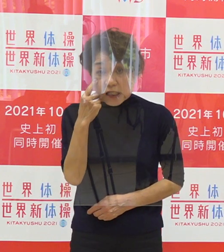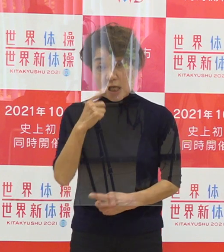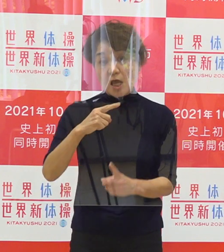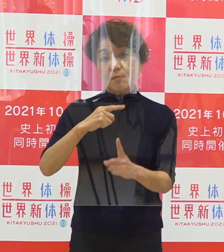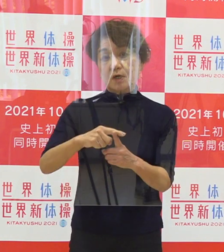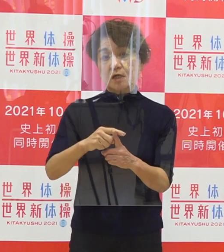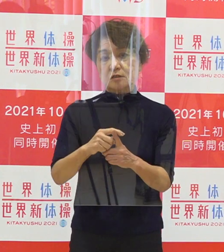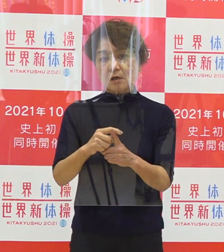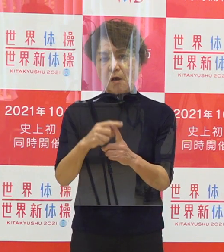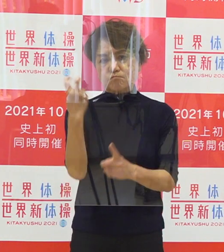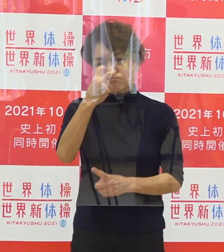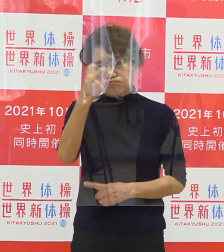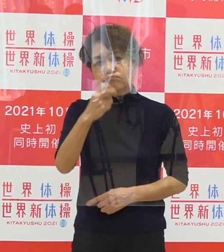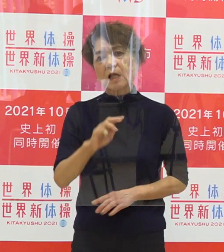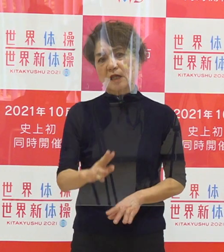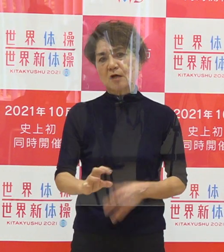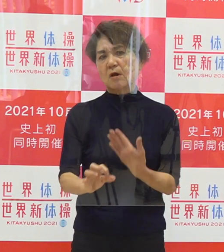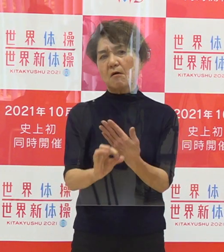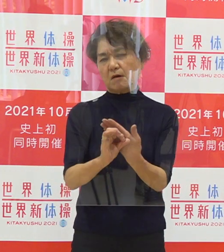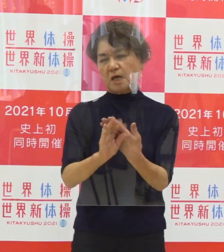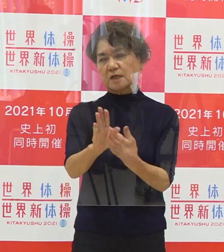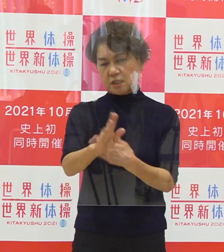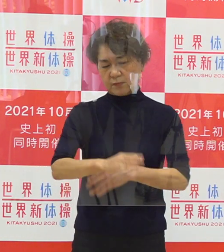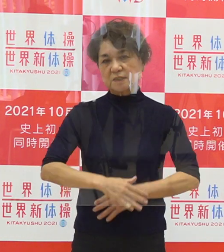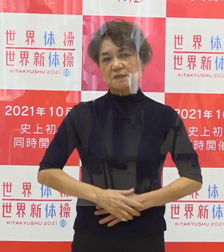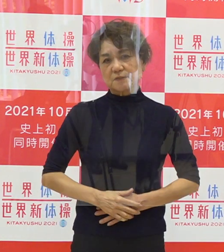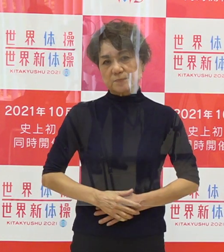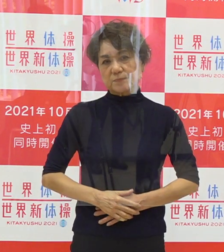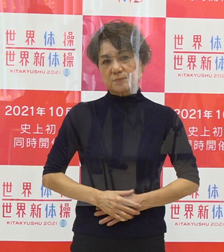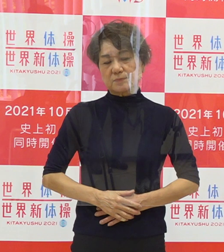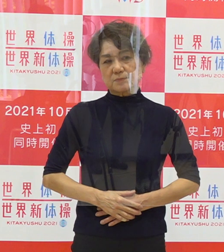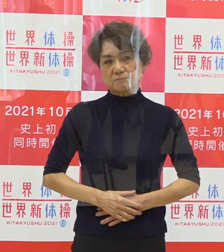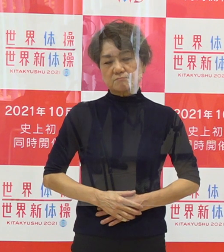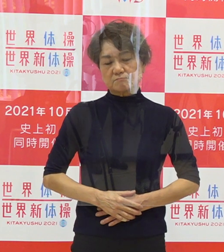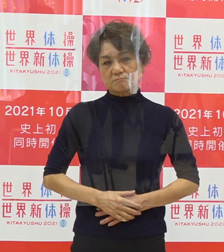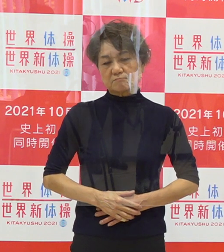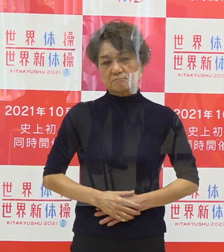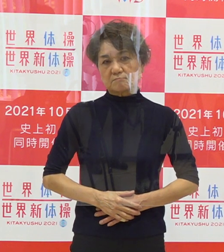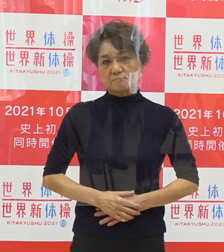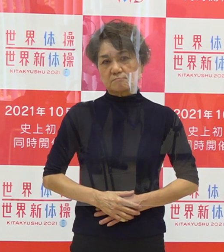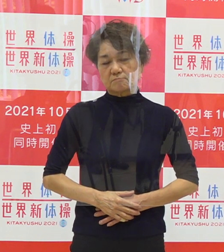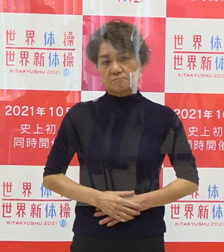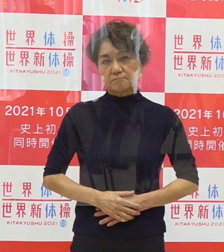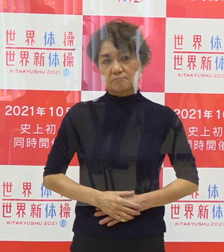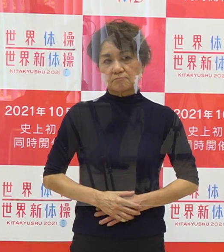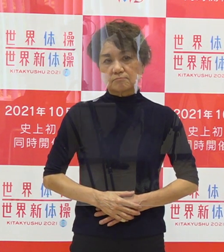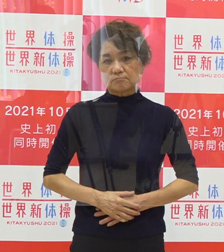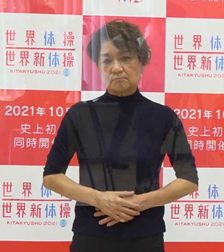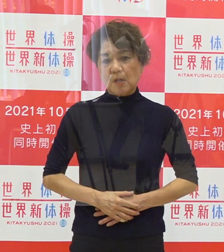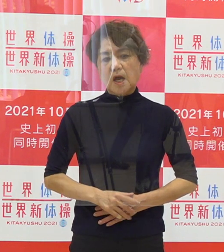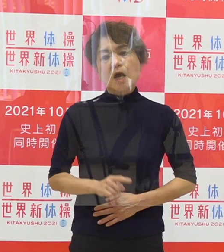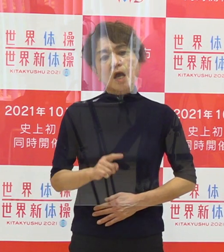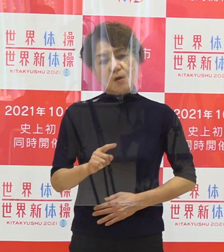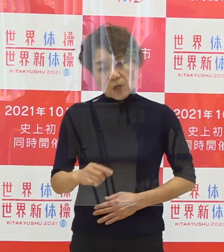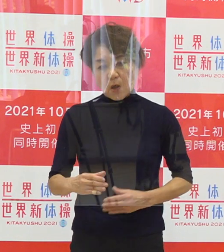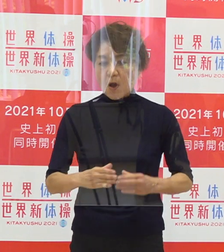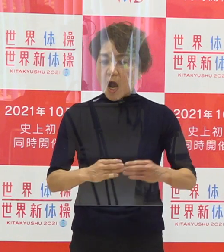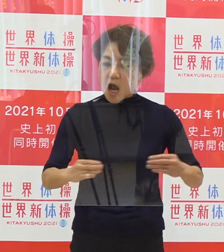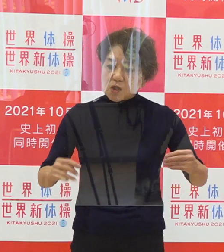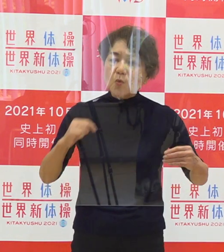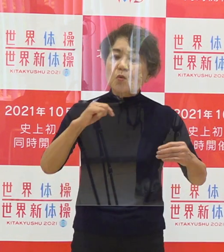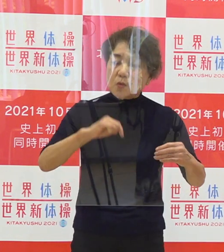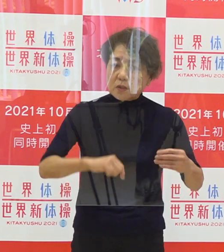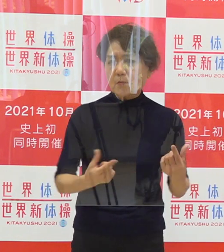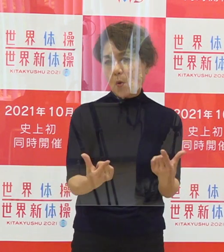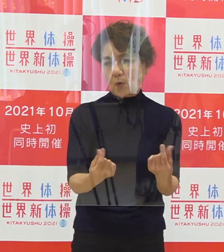が確認されたというケースであります。当初からですね、これは日本国内においてもそ